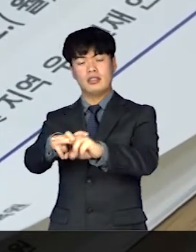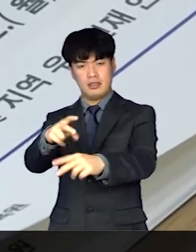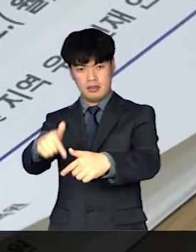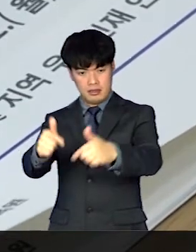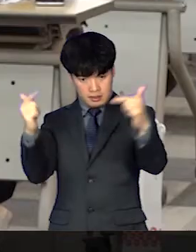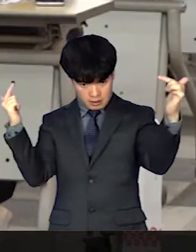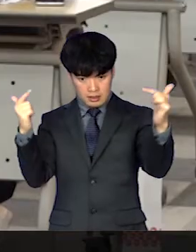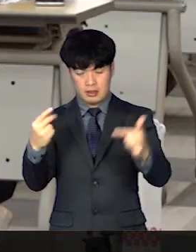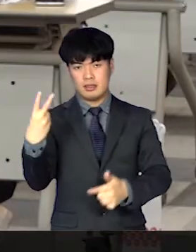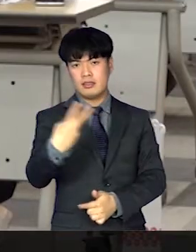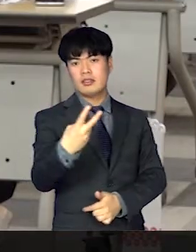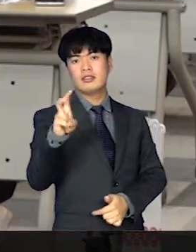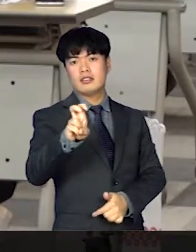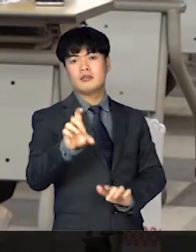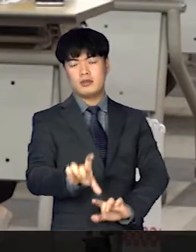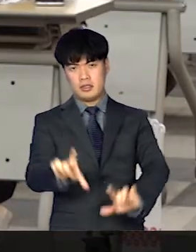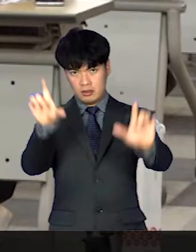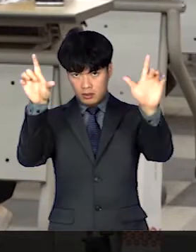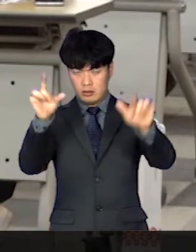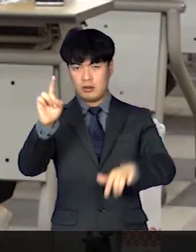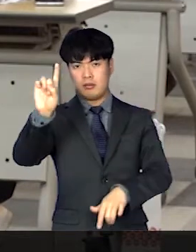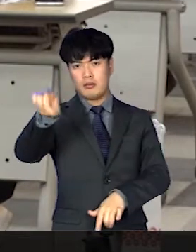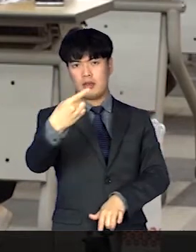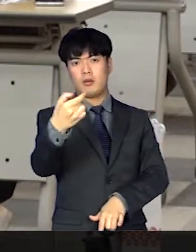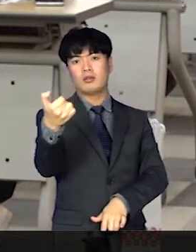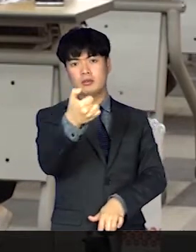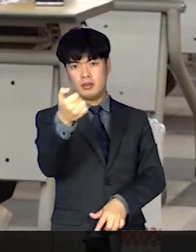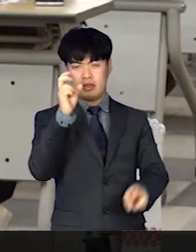목표로 2020년 초 150여 개